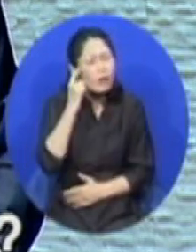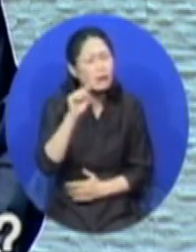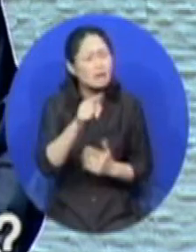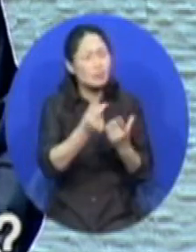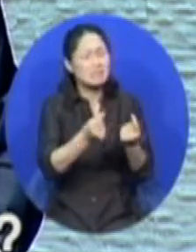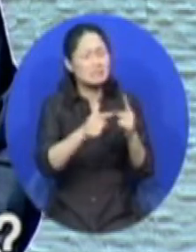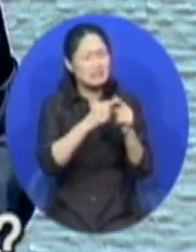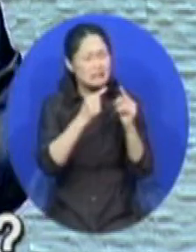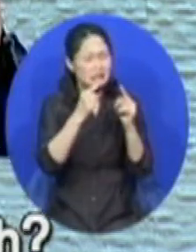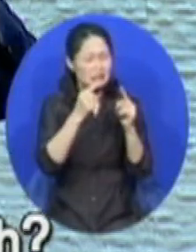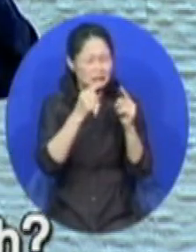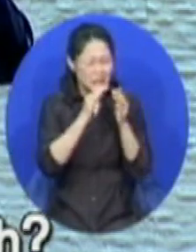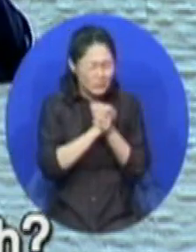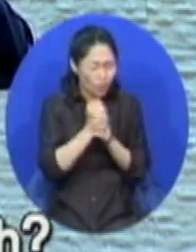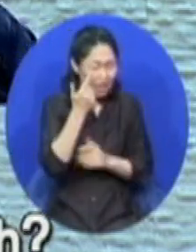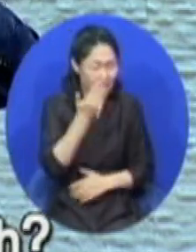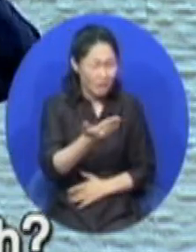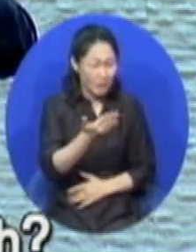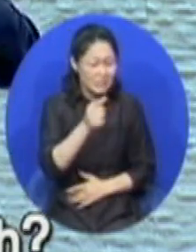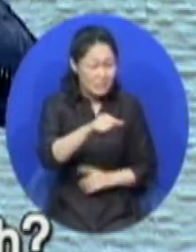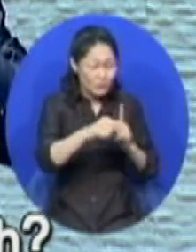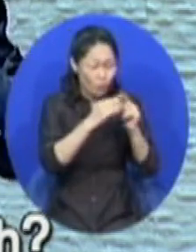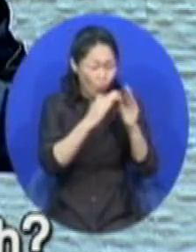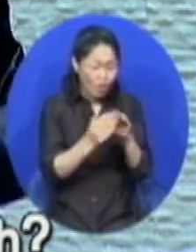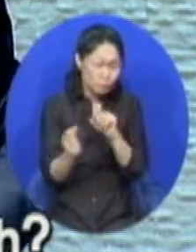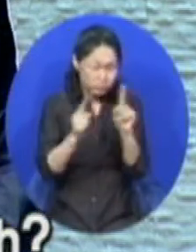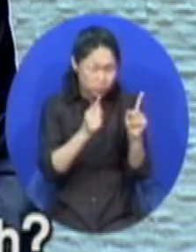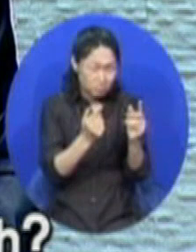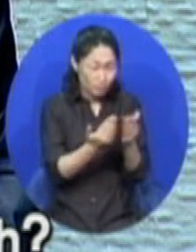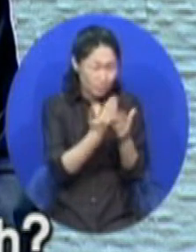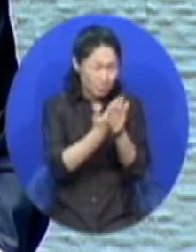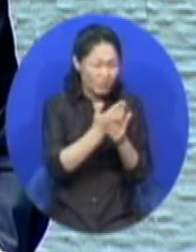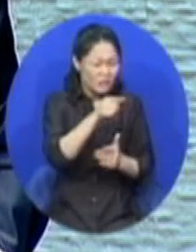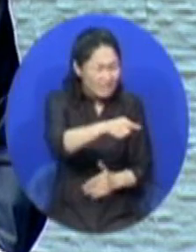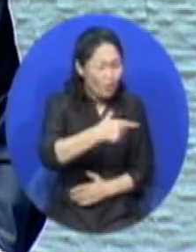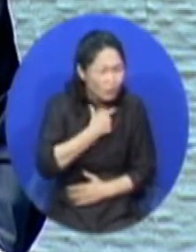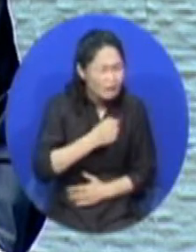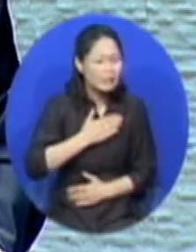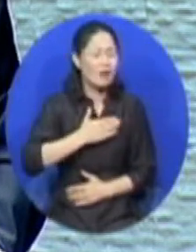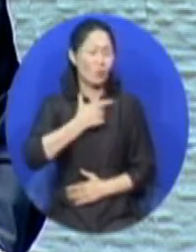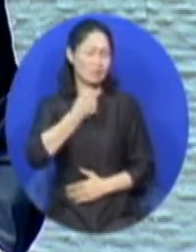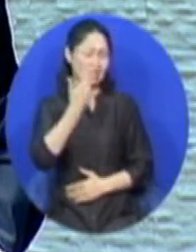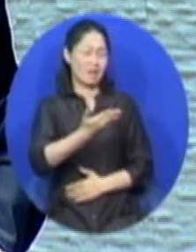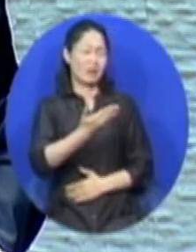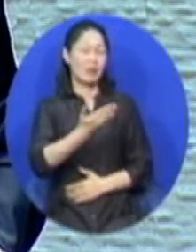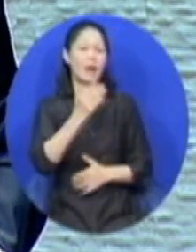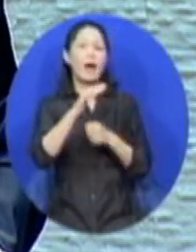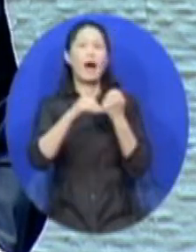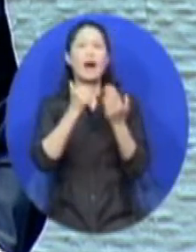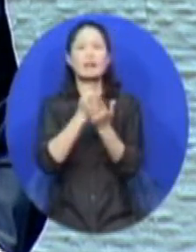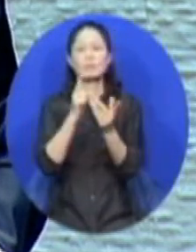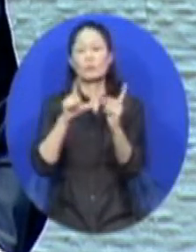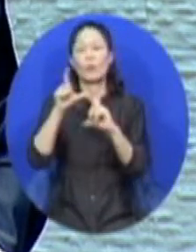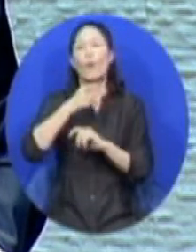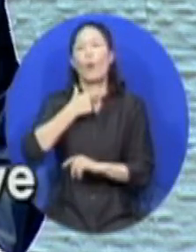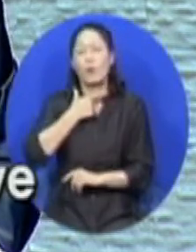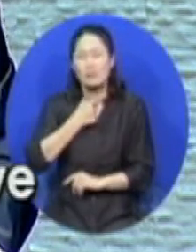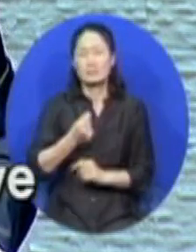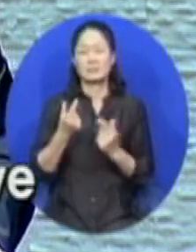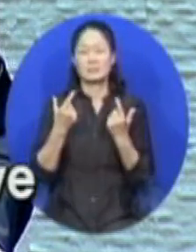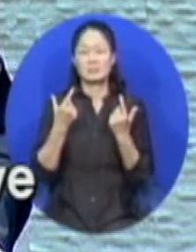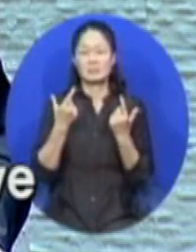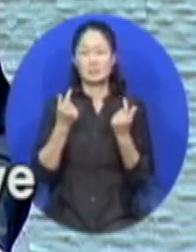하냐 이 교회 붕 되는게 너가 원하는건 야 내가 원하는 거야 하나님이 더원 아시겠죠